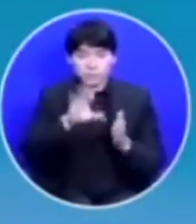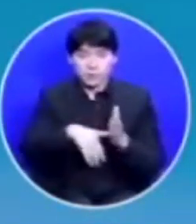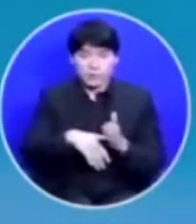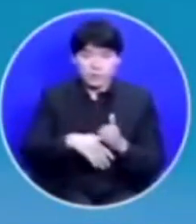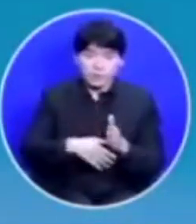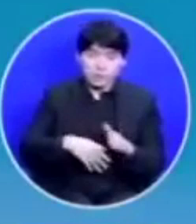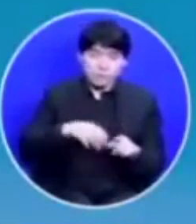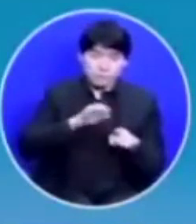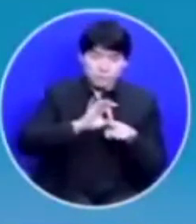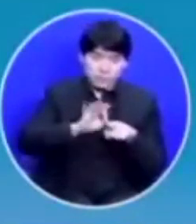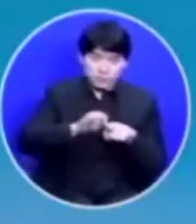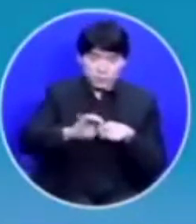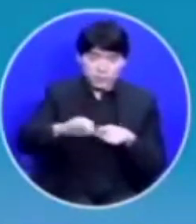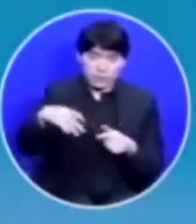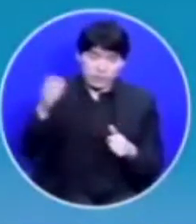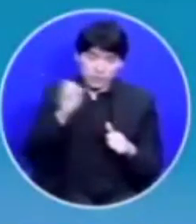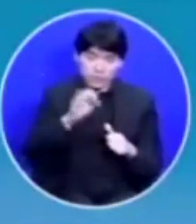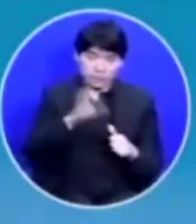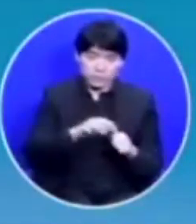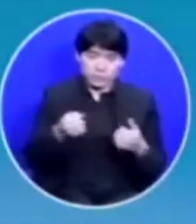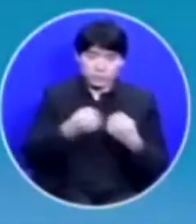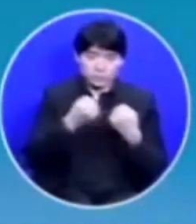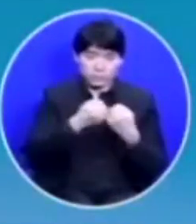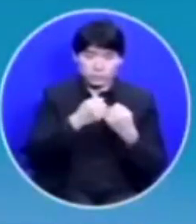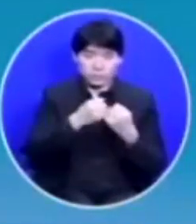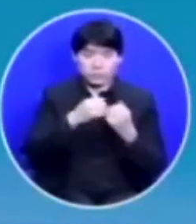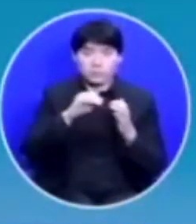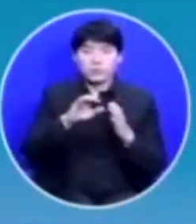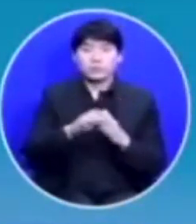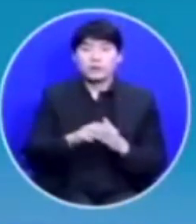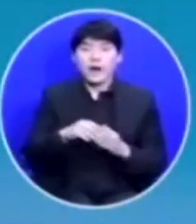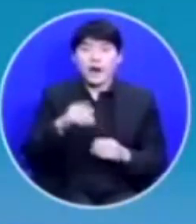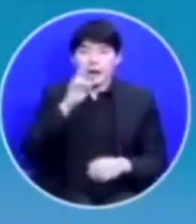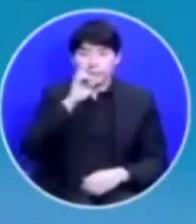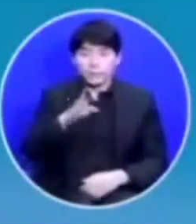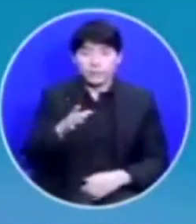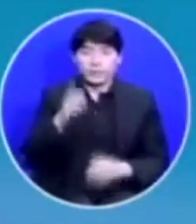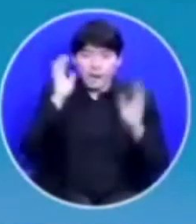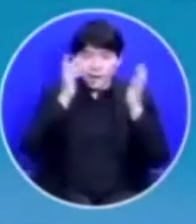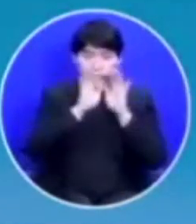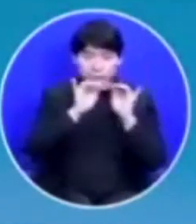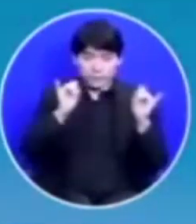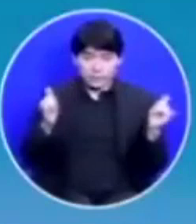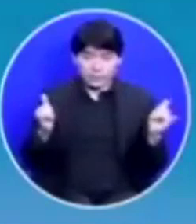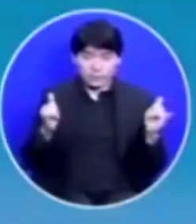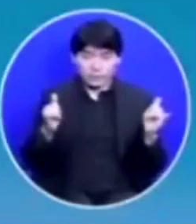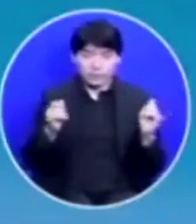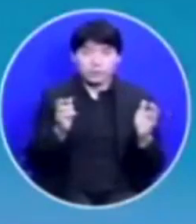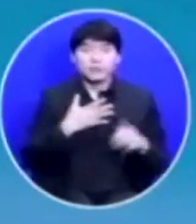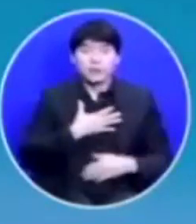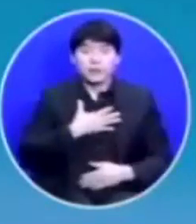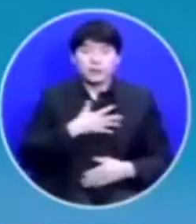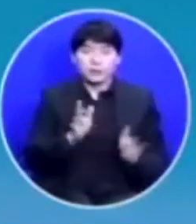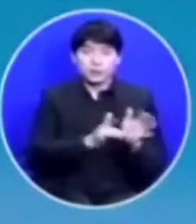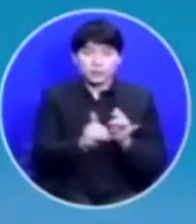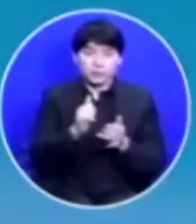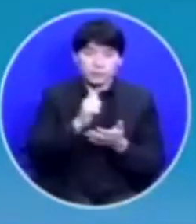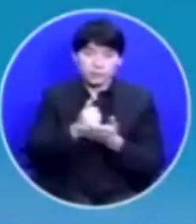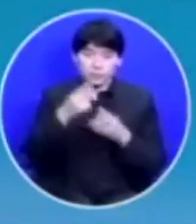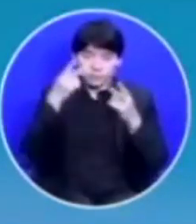정말 싸우기 까지 하면서도 안되는 이 아이가 내가 예수님을 진짜 믿고 예수님만